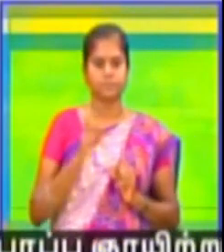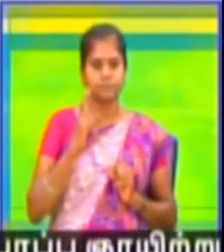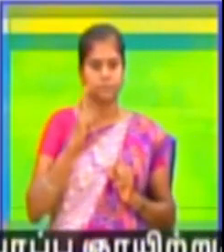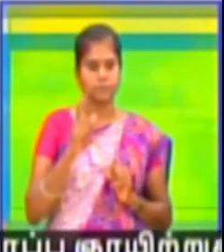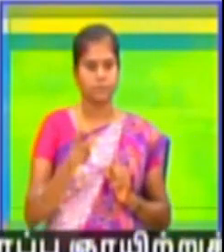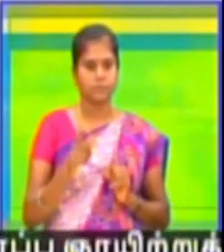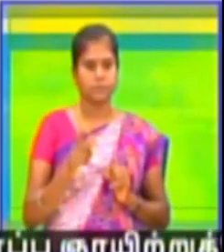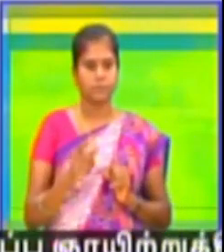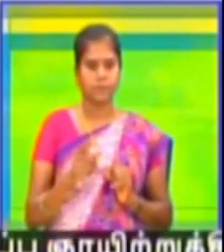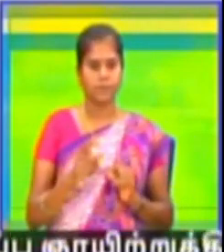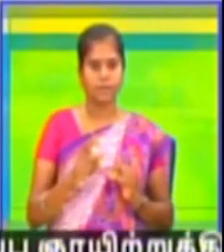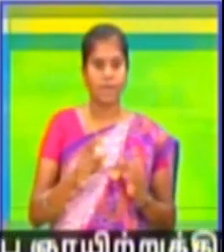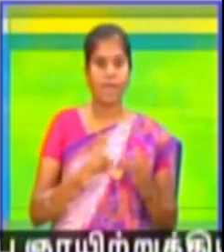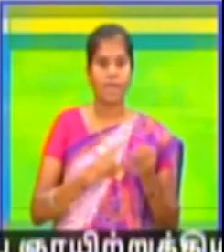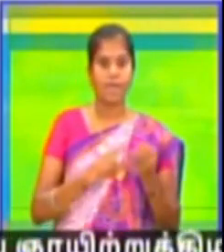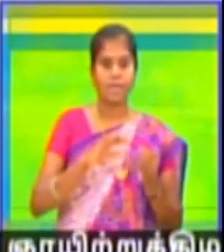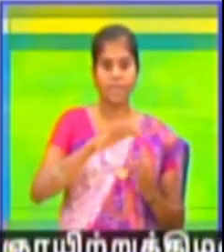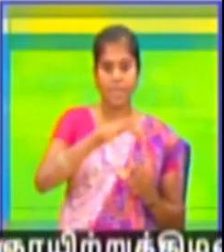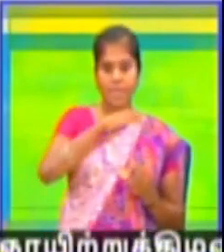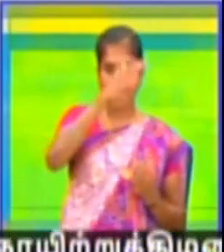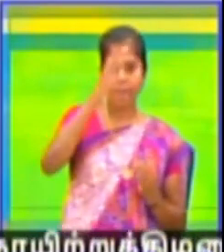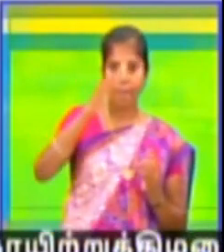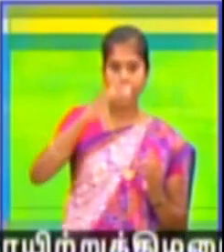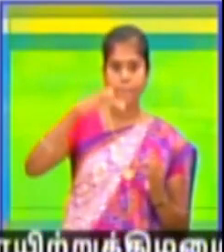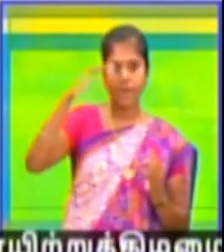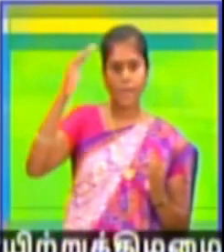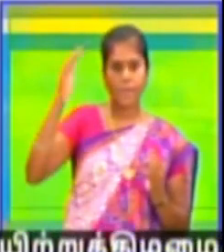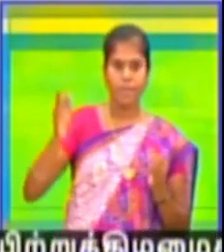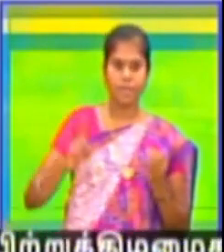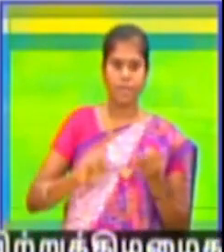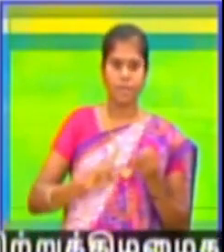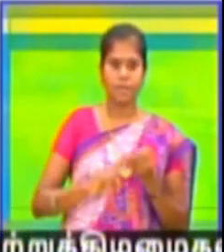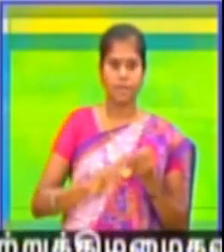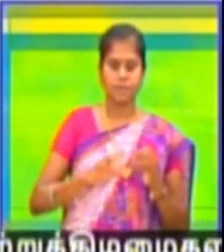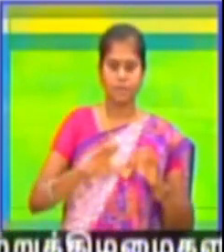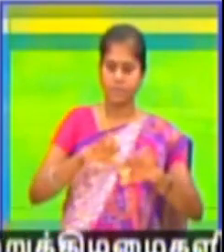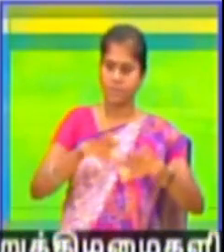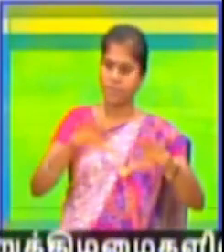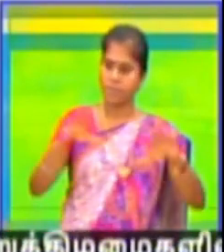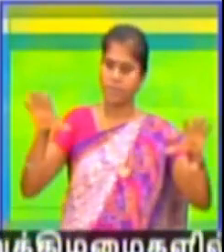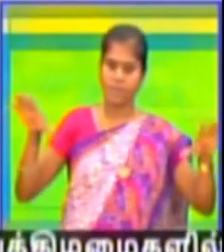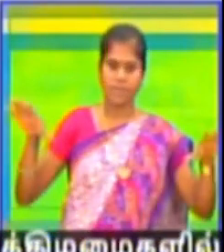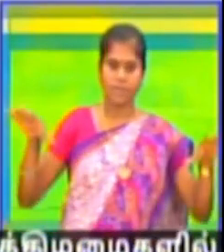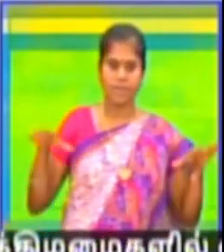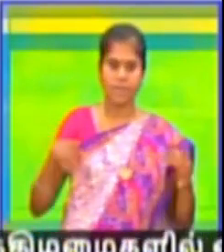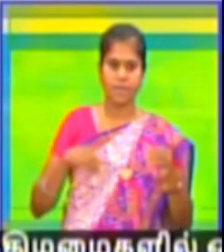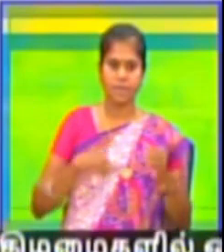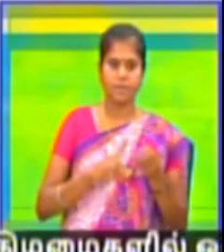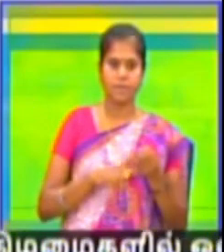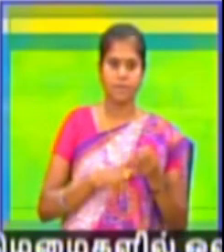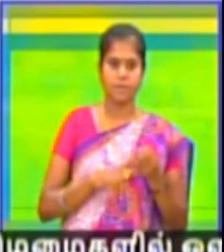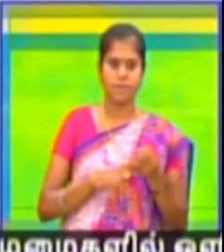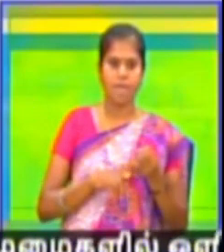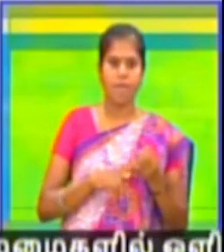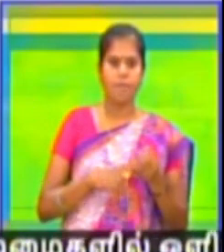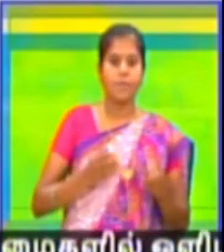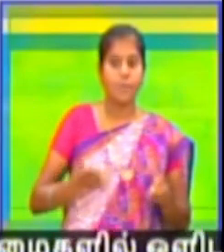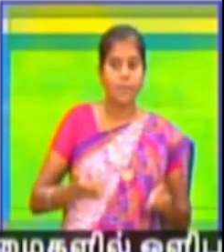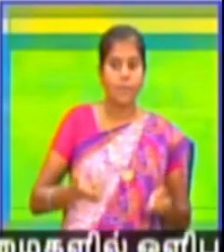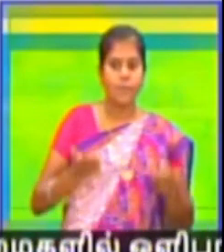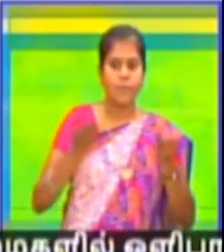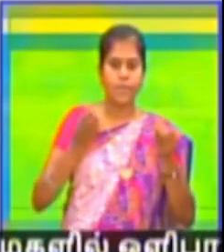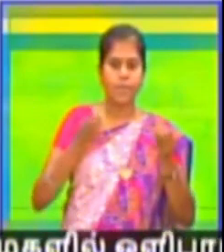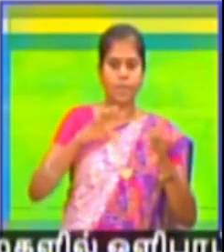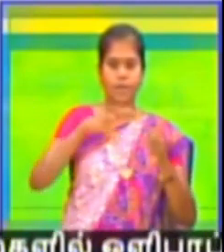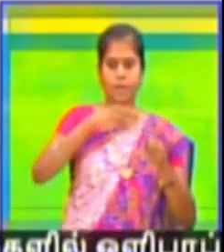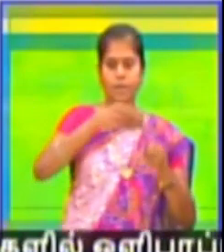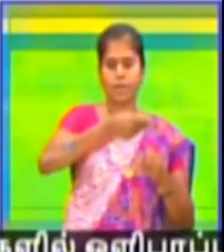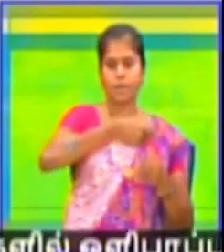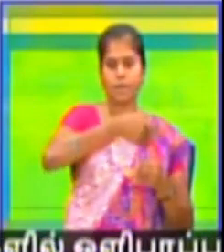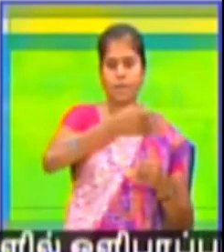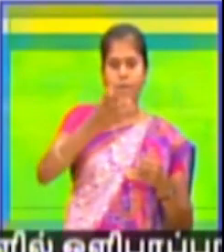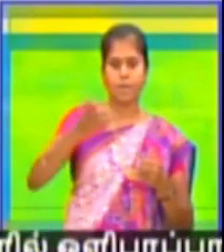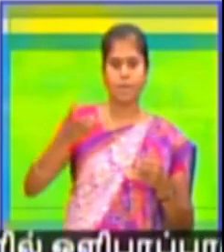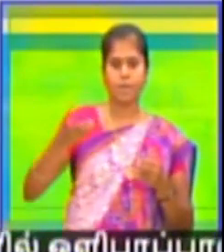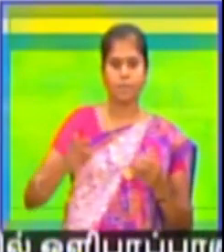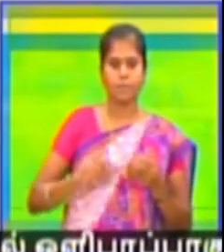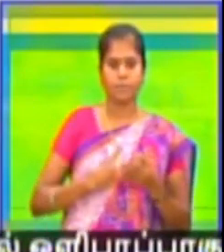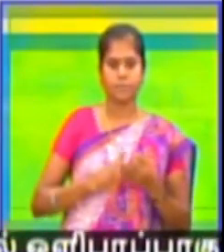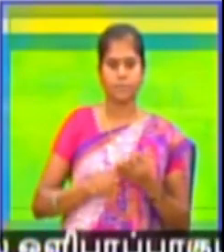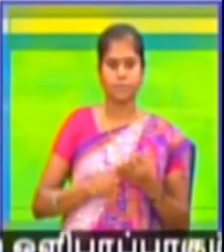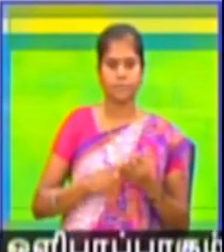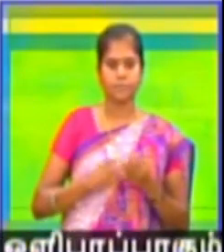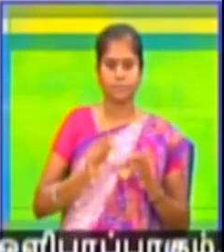என்னென்ன? ராக்கி மலைகள், பெரும் சமவெளிகள், அப்பலேஷியன் உயர்நிலம், கடற்கரை